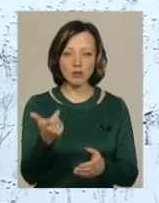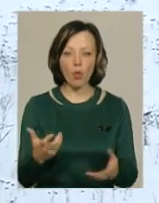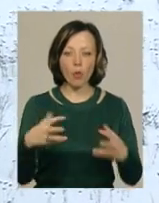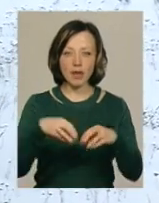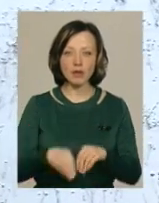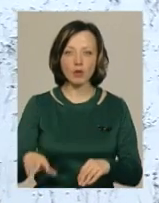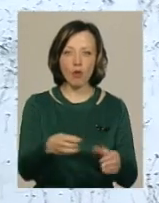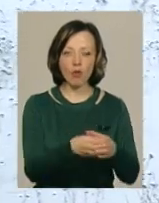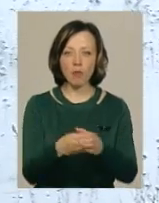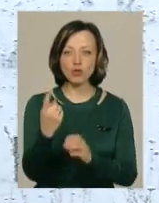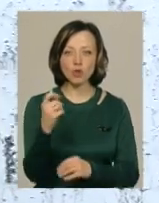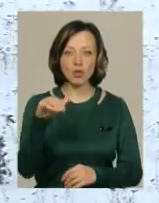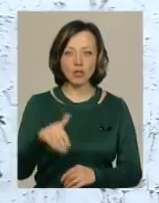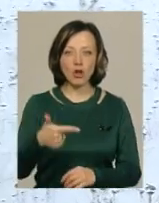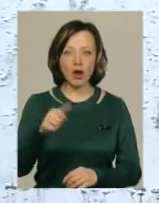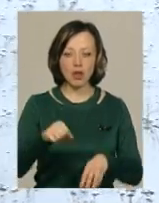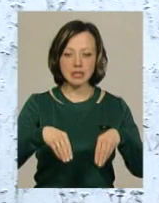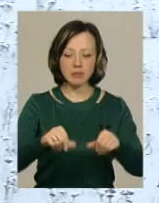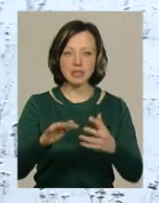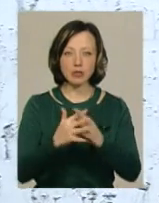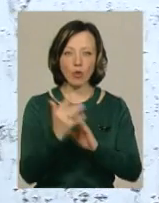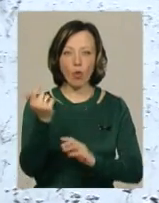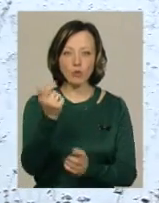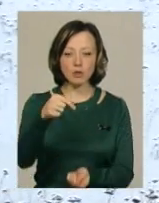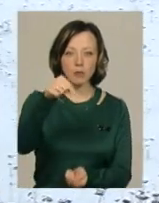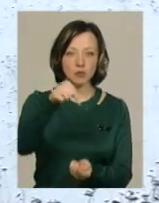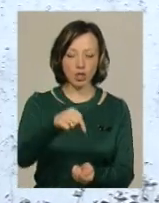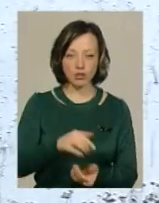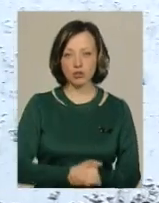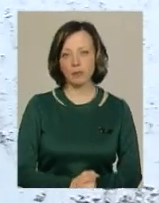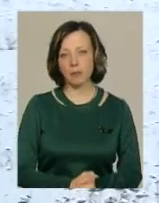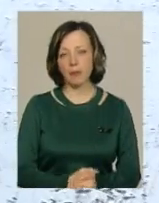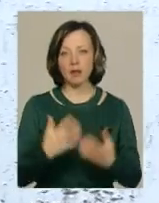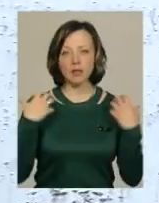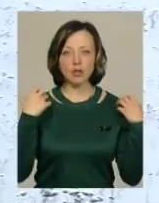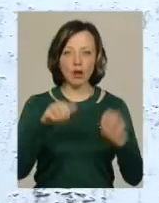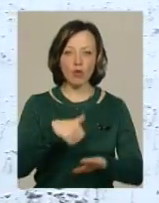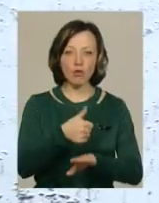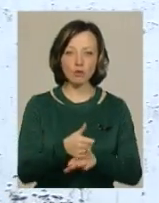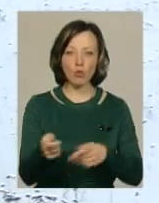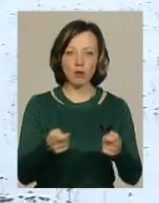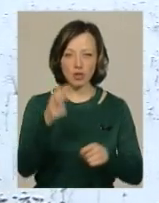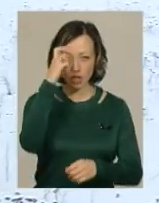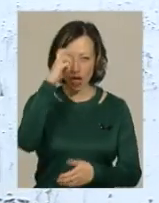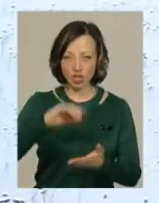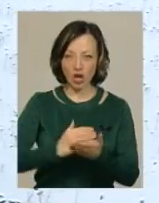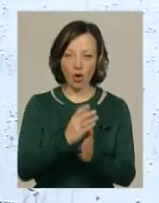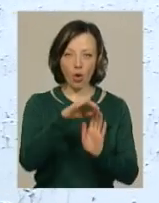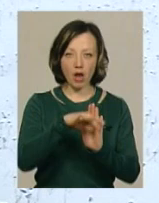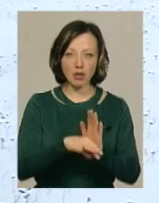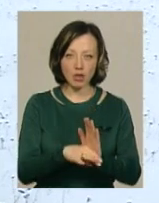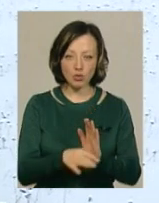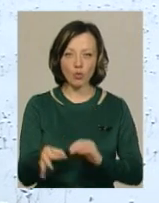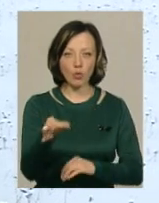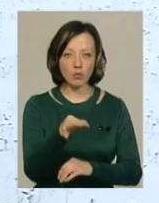громад майже 100 тисяч гектарів земель сільськогосподарського призначення. Начальник головного управління Держгеокадастру краю Василь